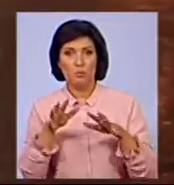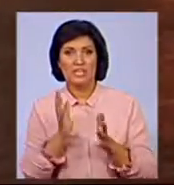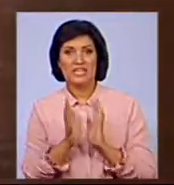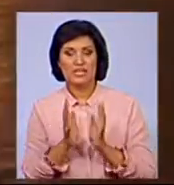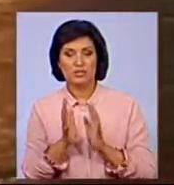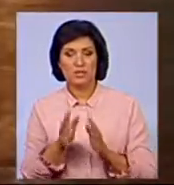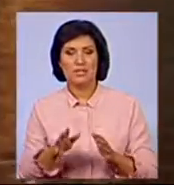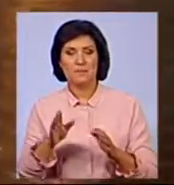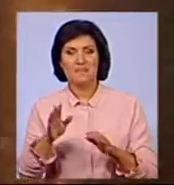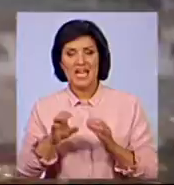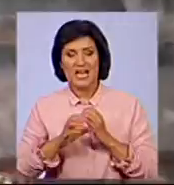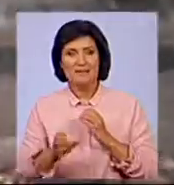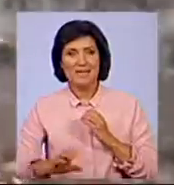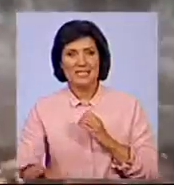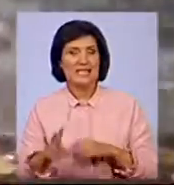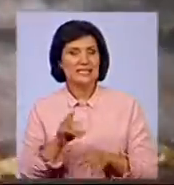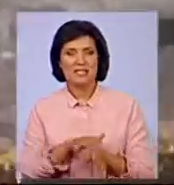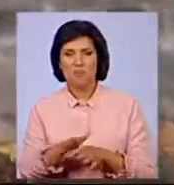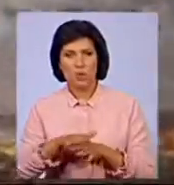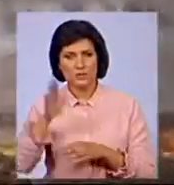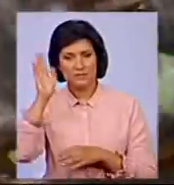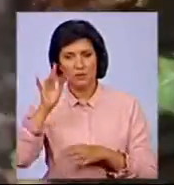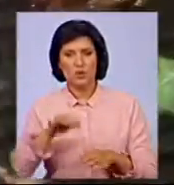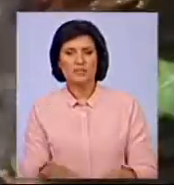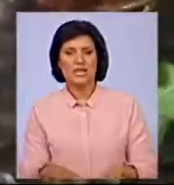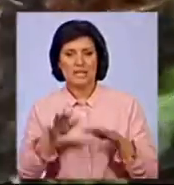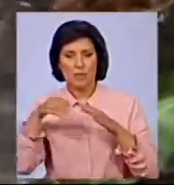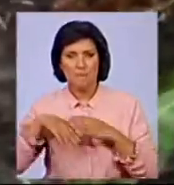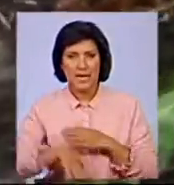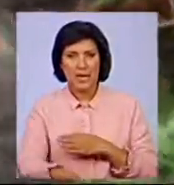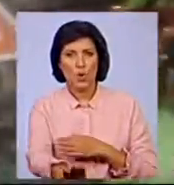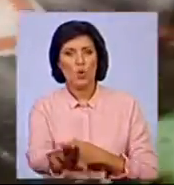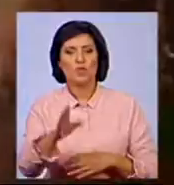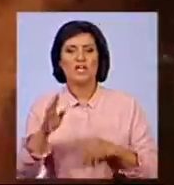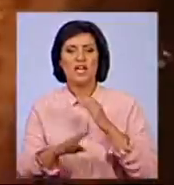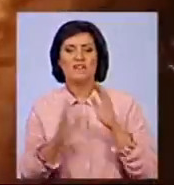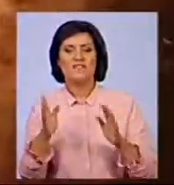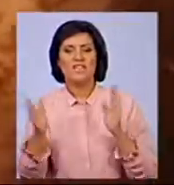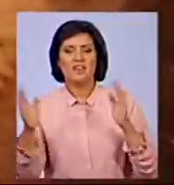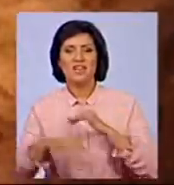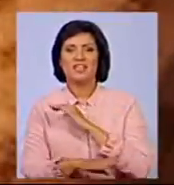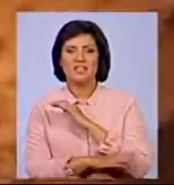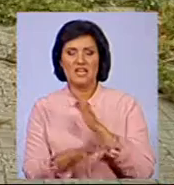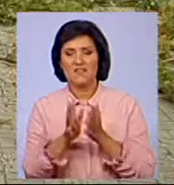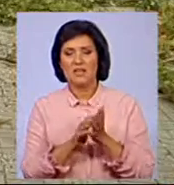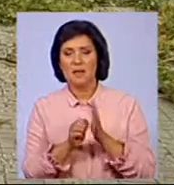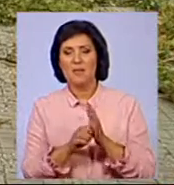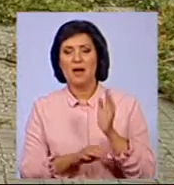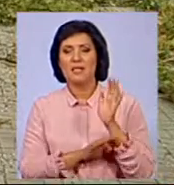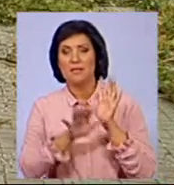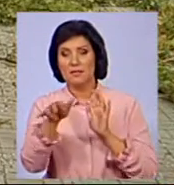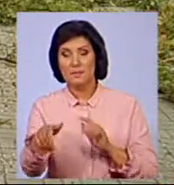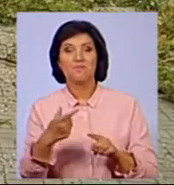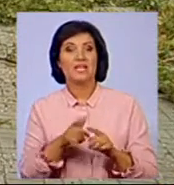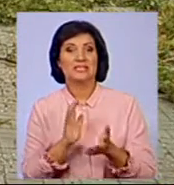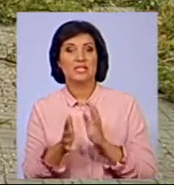Зливова каналізація не впоралася з водою. Залило підземні переходи. Вітер валив дерева і ламав гілки. А це Хрещатик